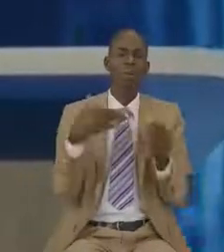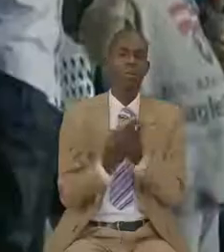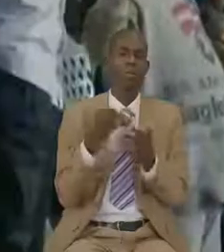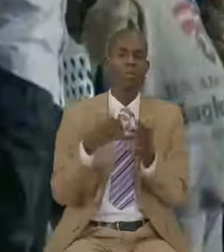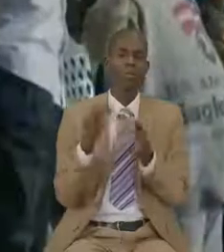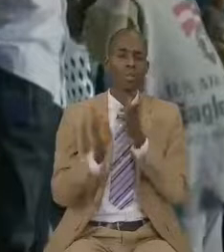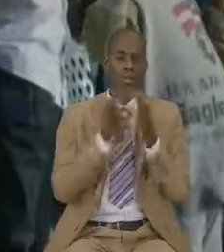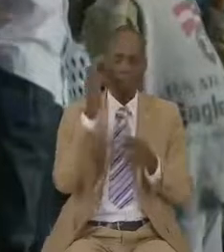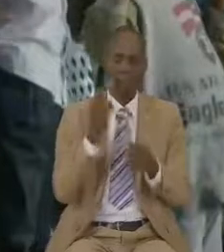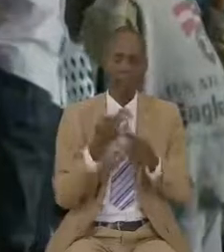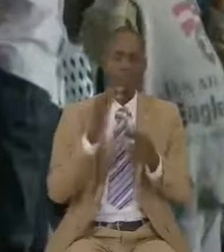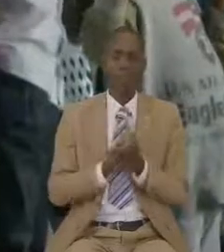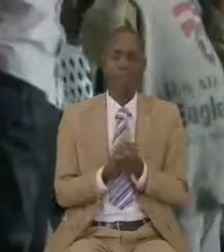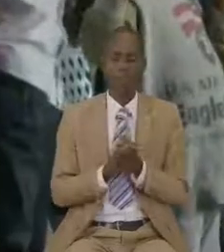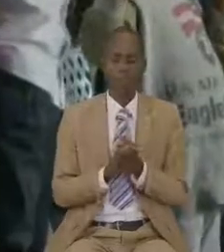Jésus.